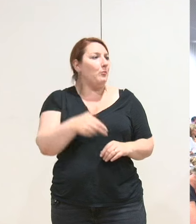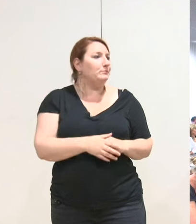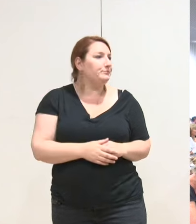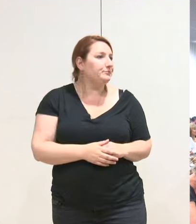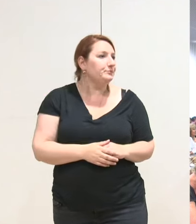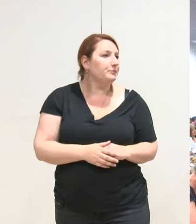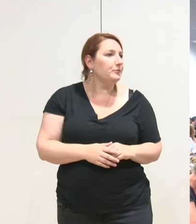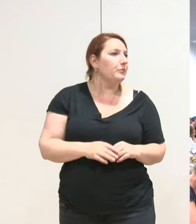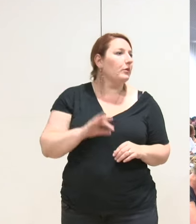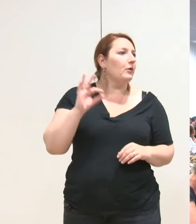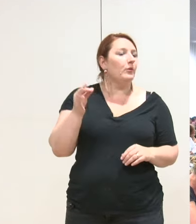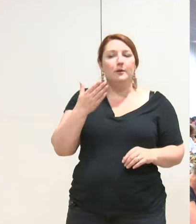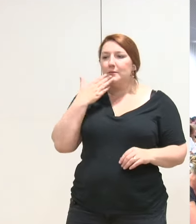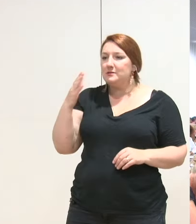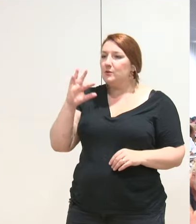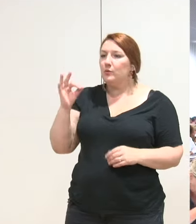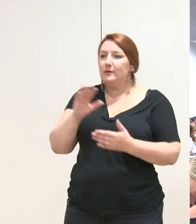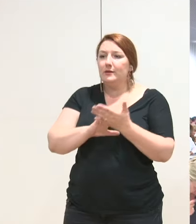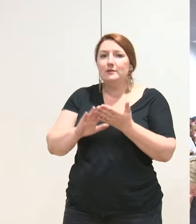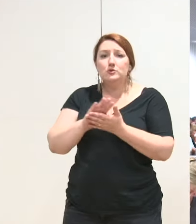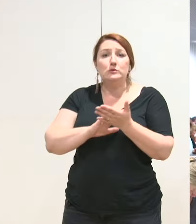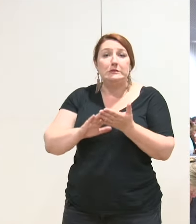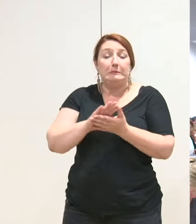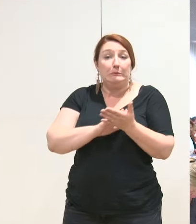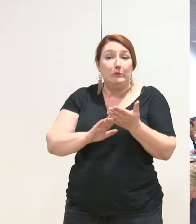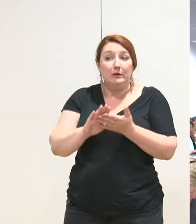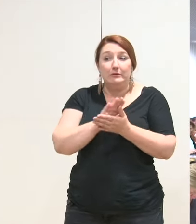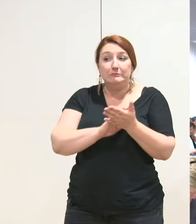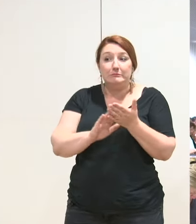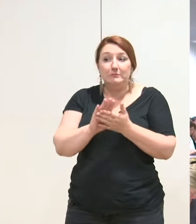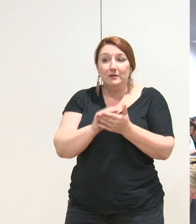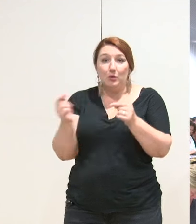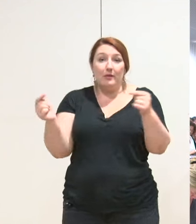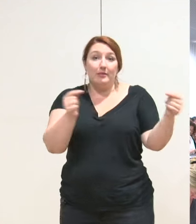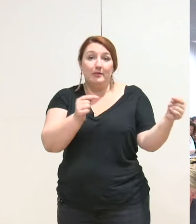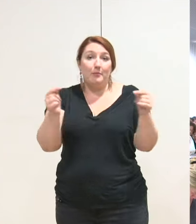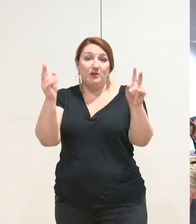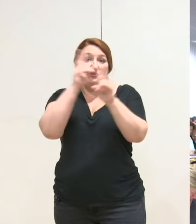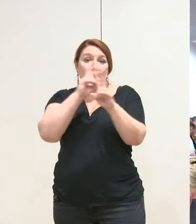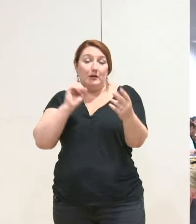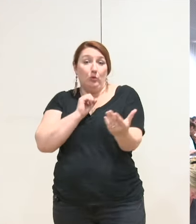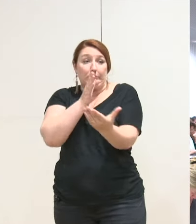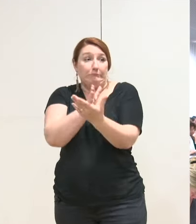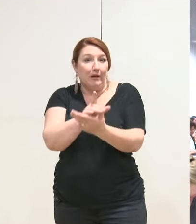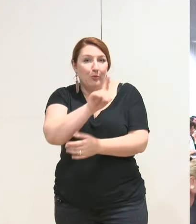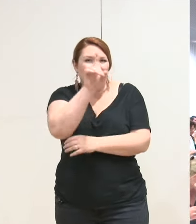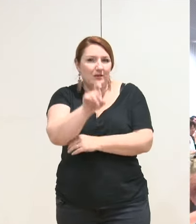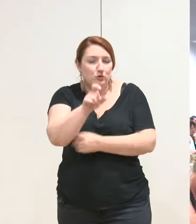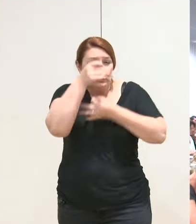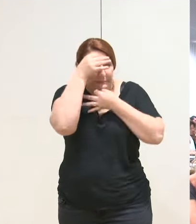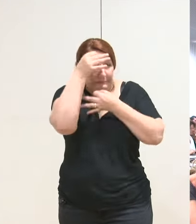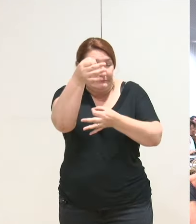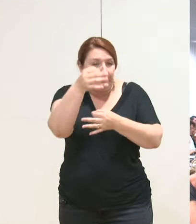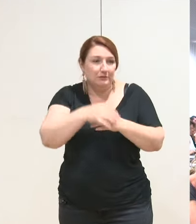oui merci oui excusez-moi à l'avance de de mimisser dans dans ce débat assez général par une question un peu plus pointue